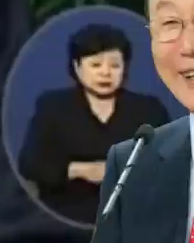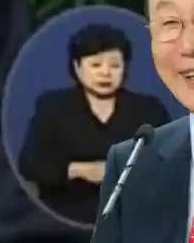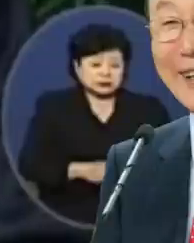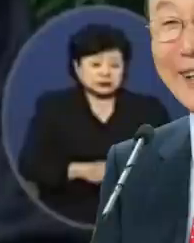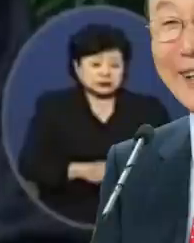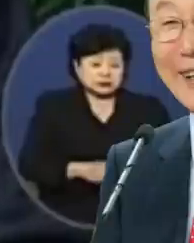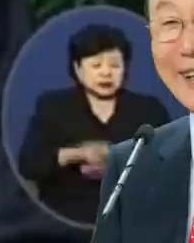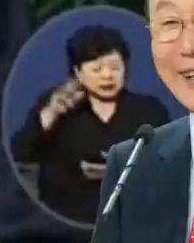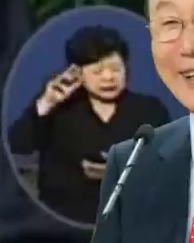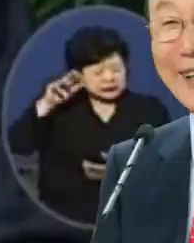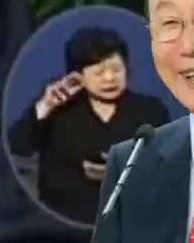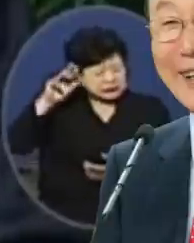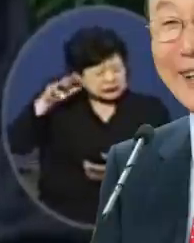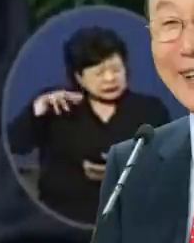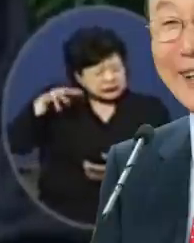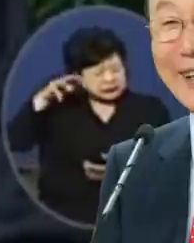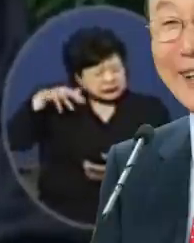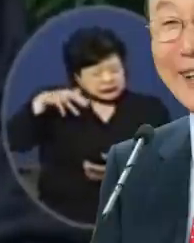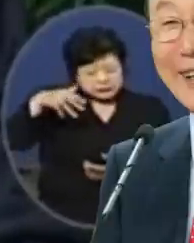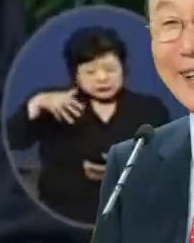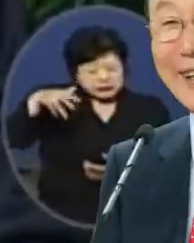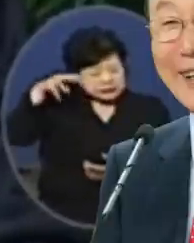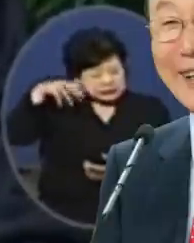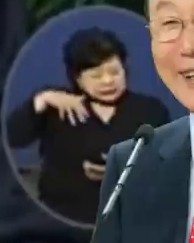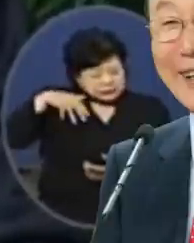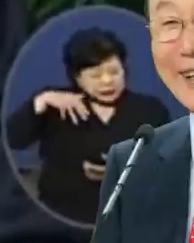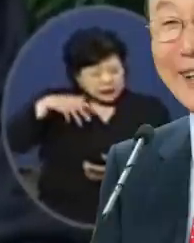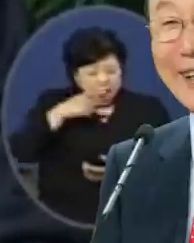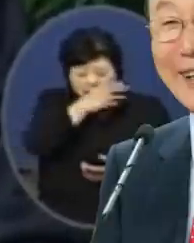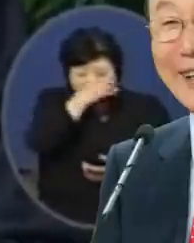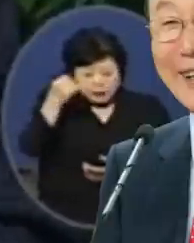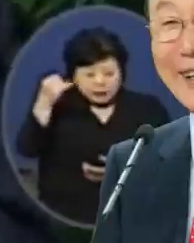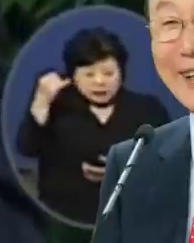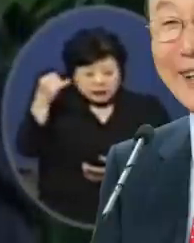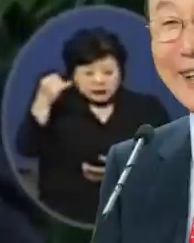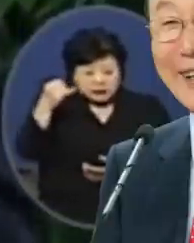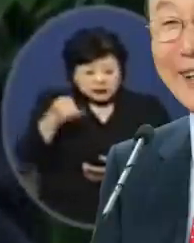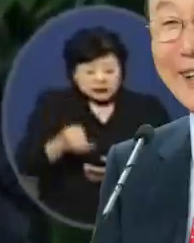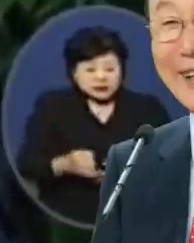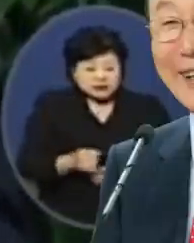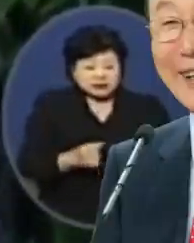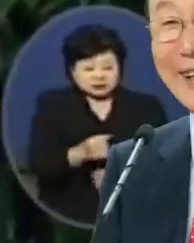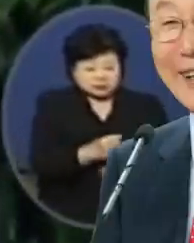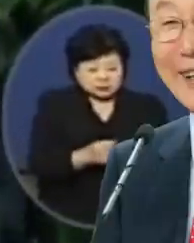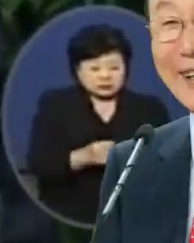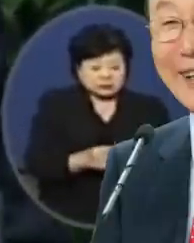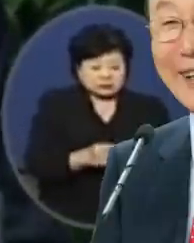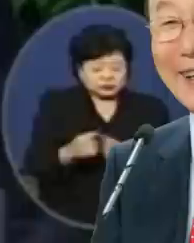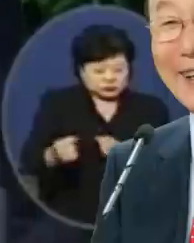치매 좀 걸릴 나이가 되었다 생각하는 그런 할머니인데 앉아가지고서